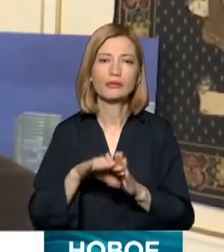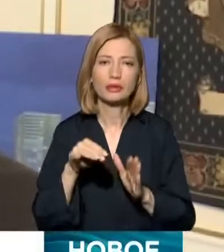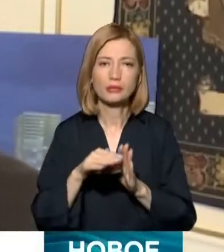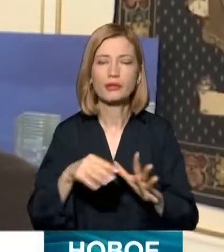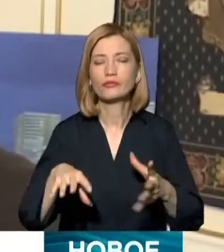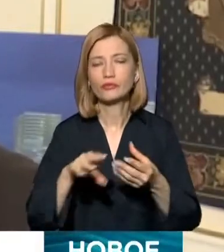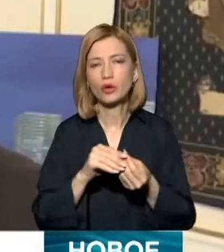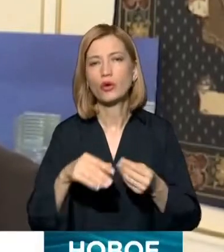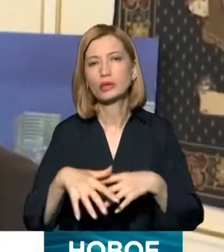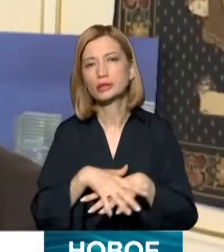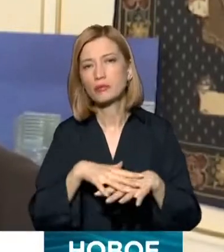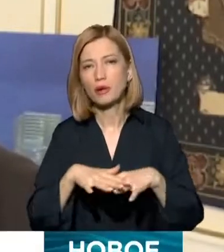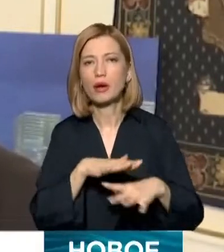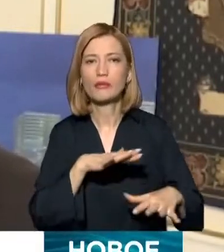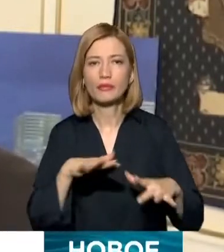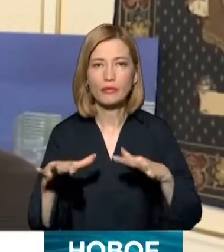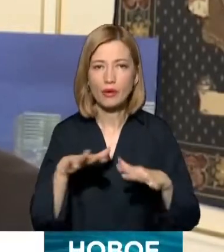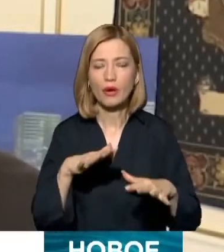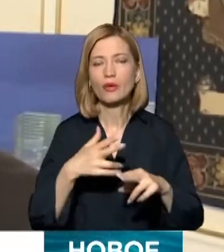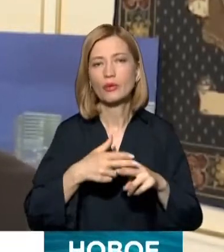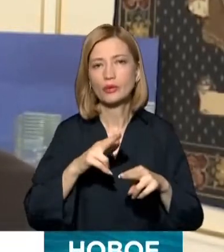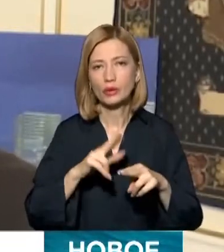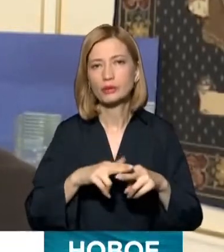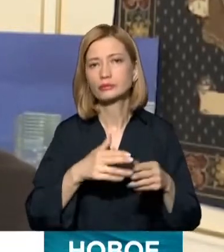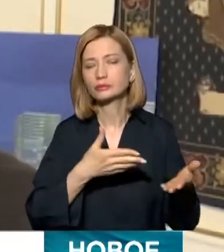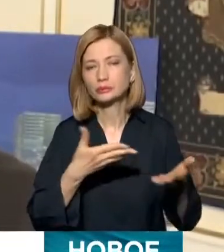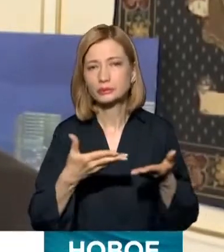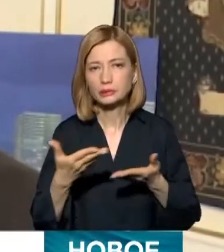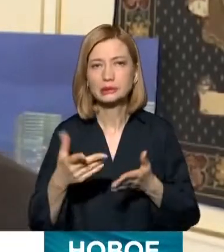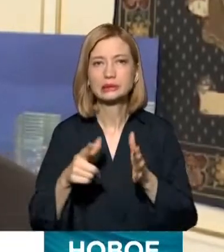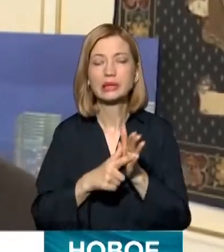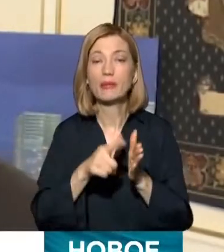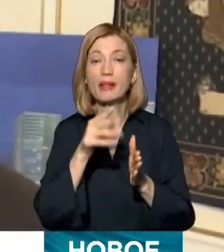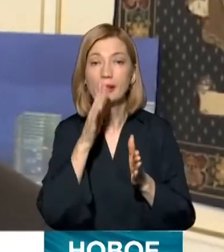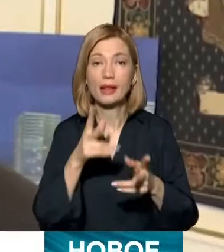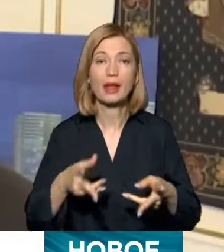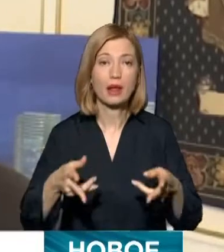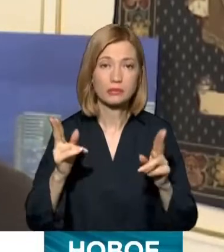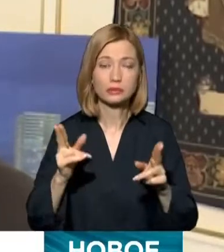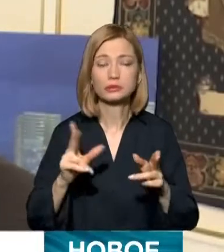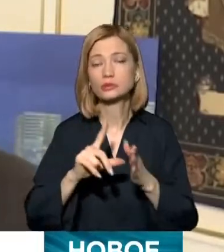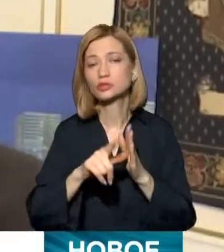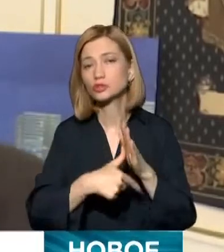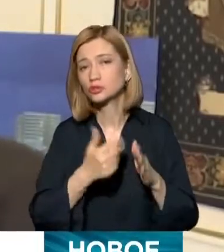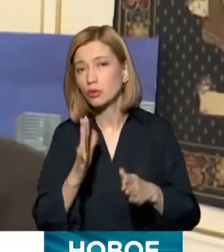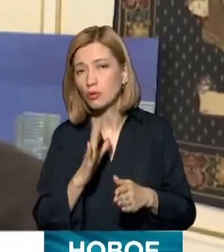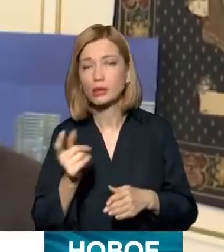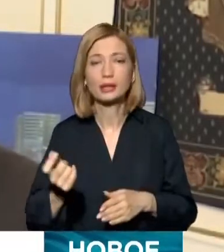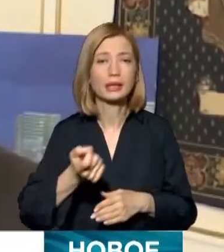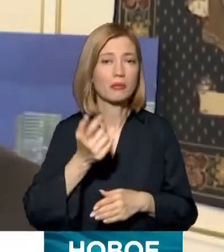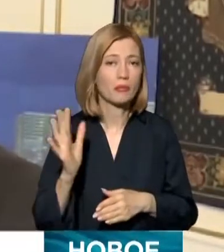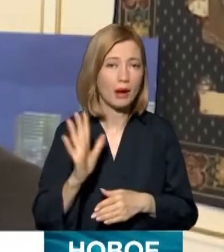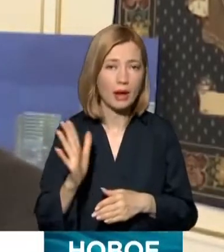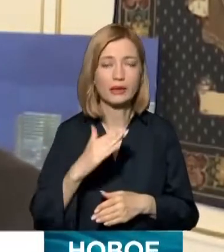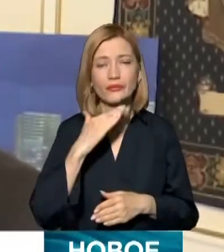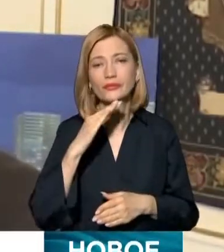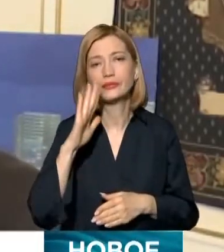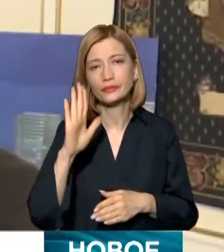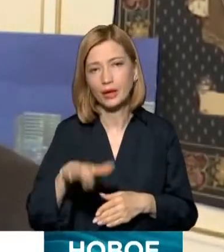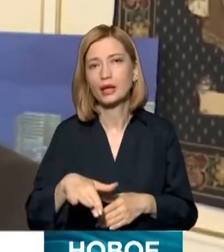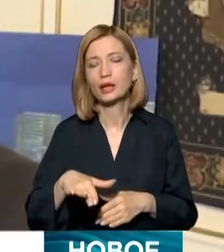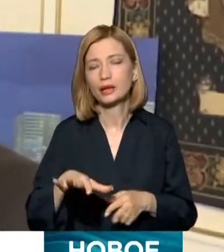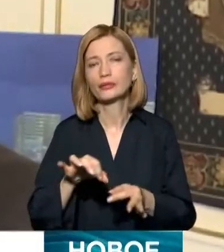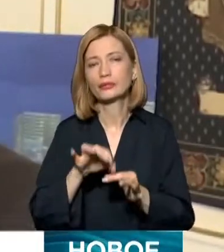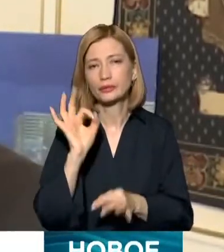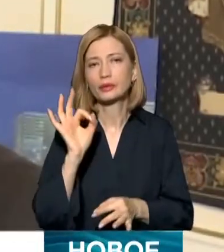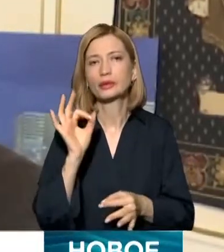демократических процессов в Казахстане. Я считаю, что 7-летний срок полномочий – это не слишком долго и не слишком мало. Этого времени хватит для